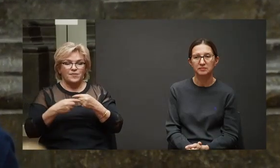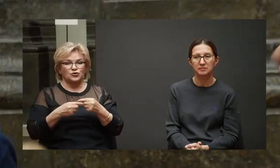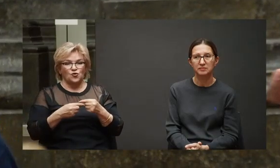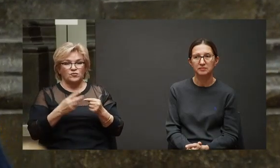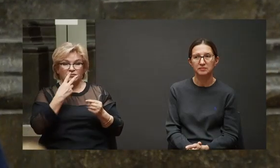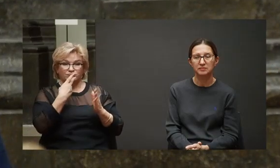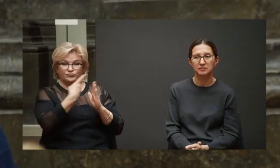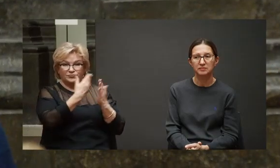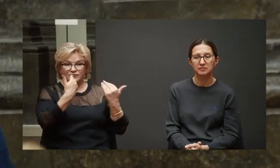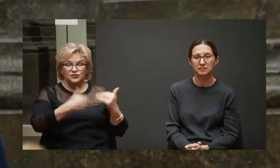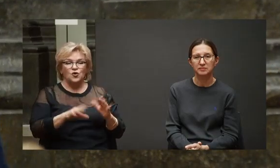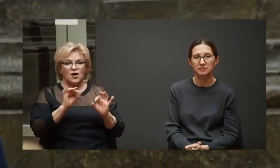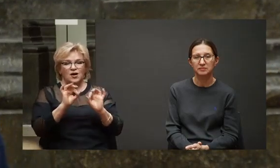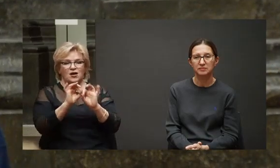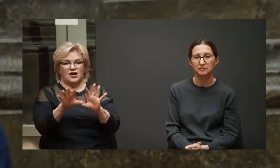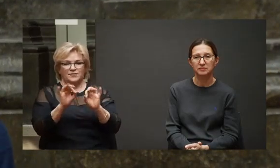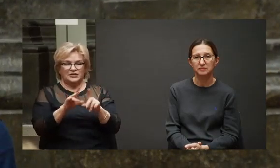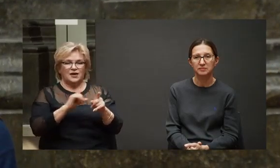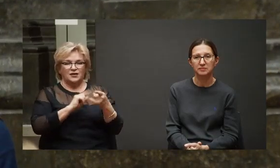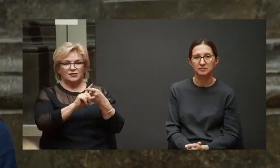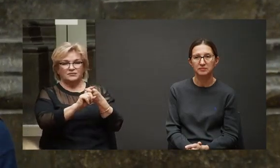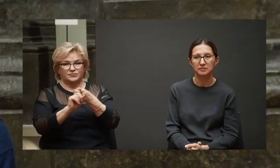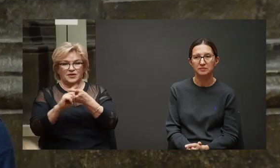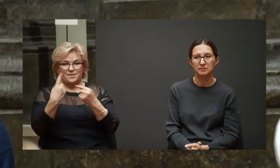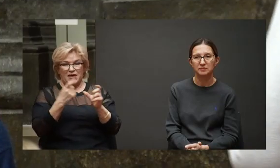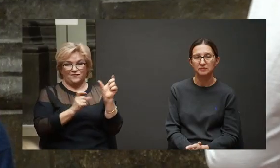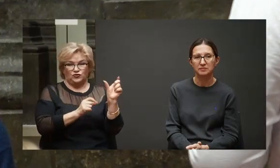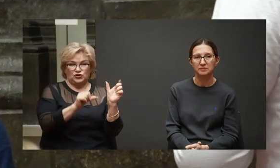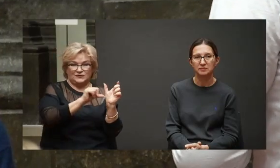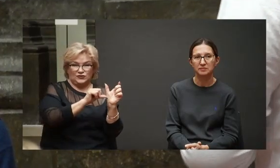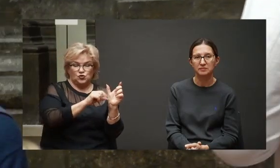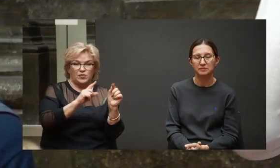комментарии и попытаюсь связать вот первую часть своего выступления